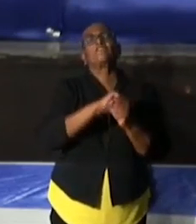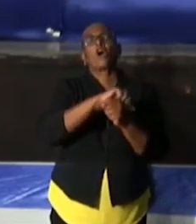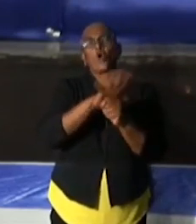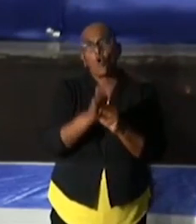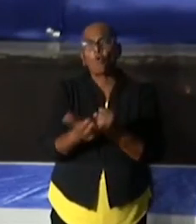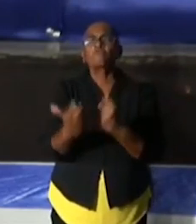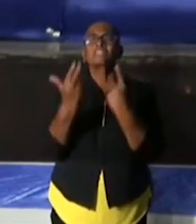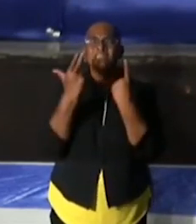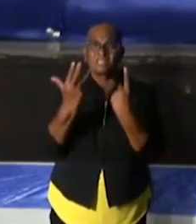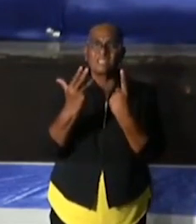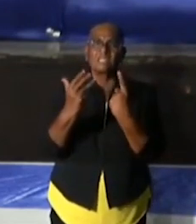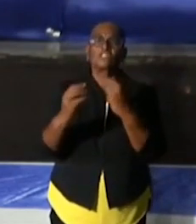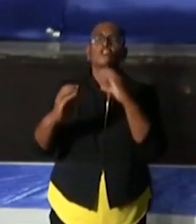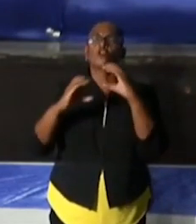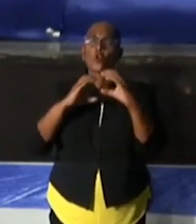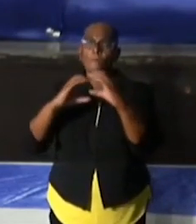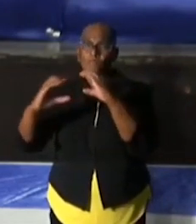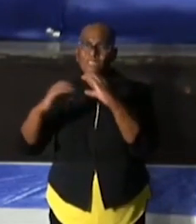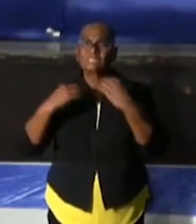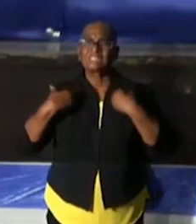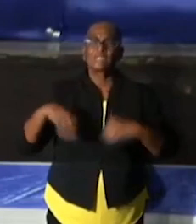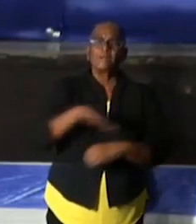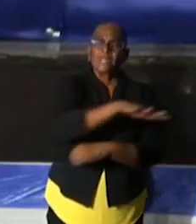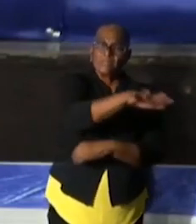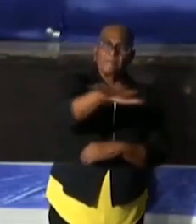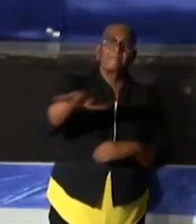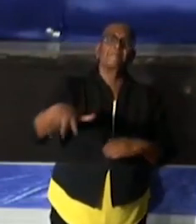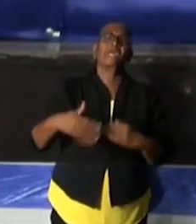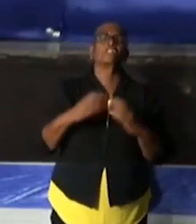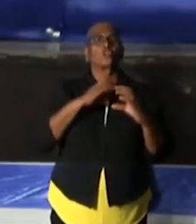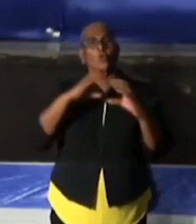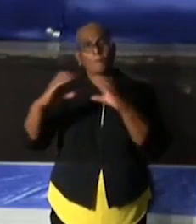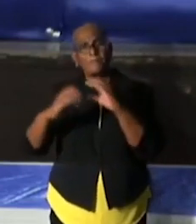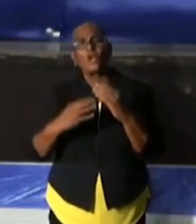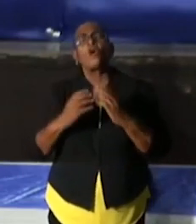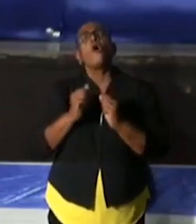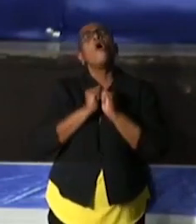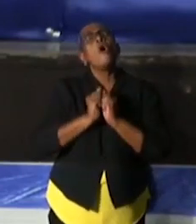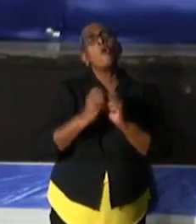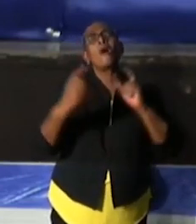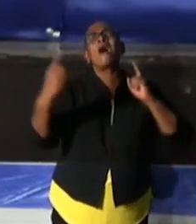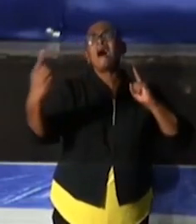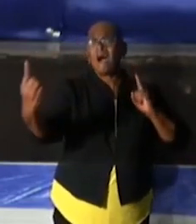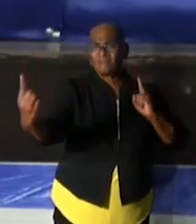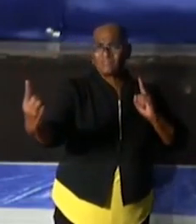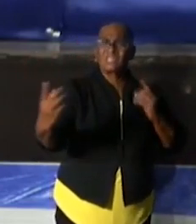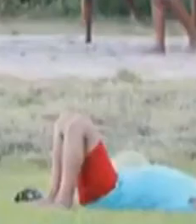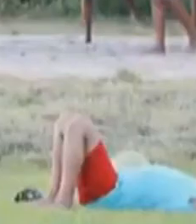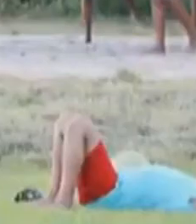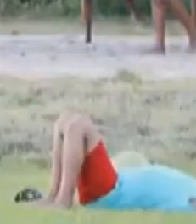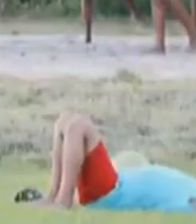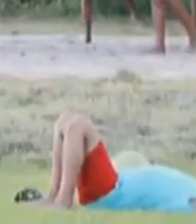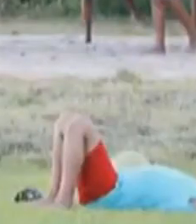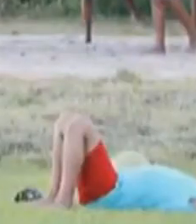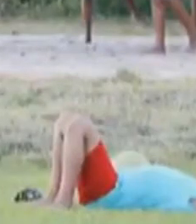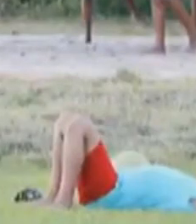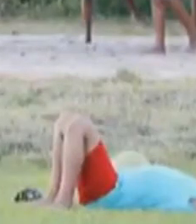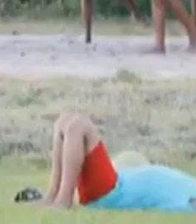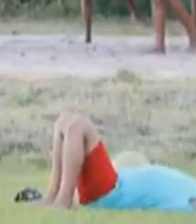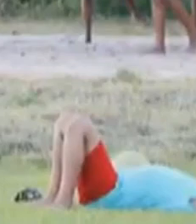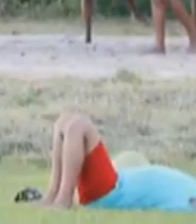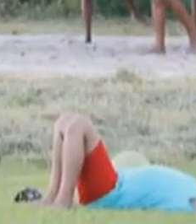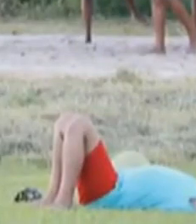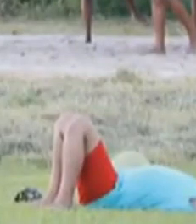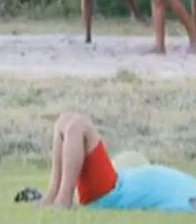We moeten communiceren met het volk. Ik zeg het nogmaals. Hou afstand. Zet uw mondkapje op met aanwezigheid